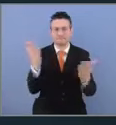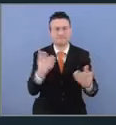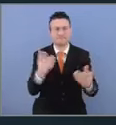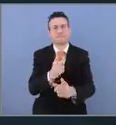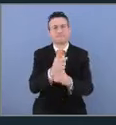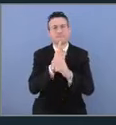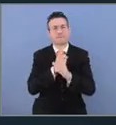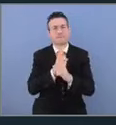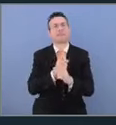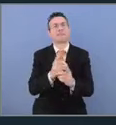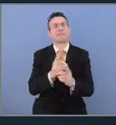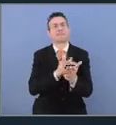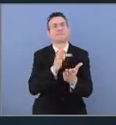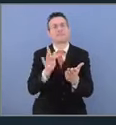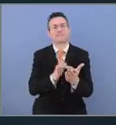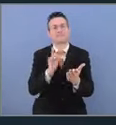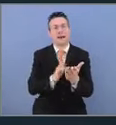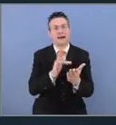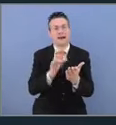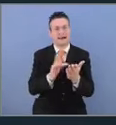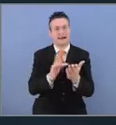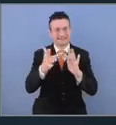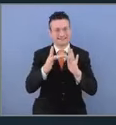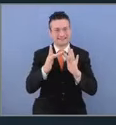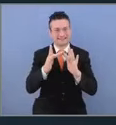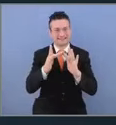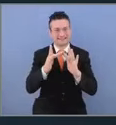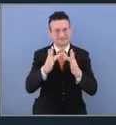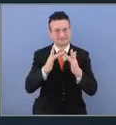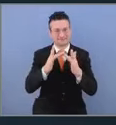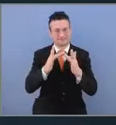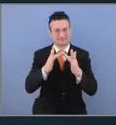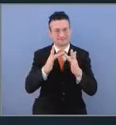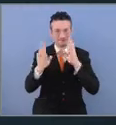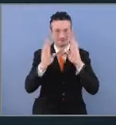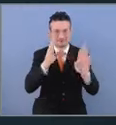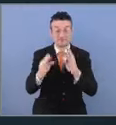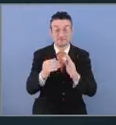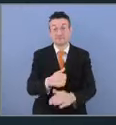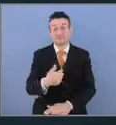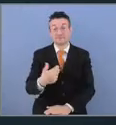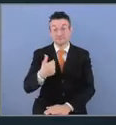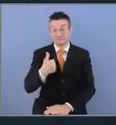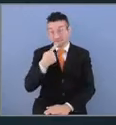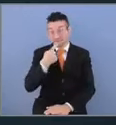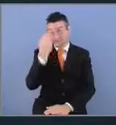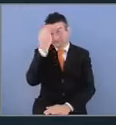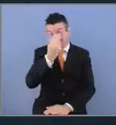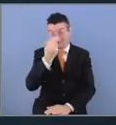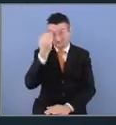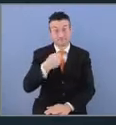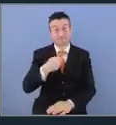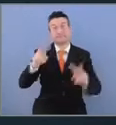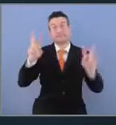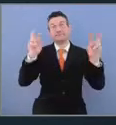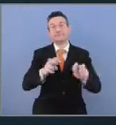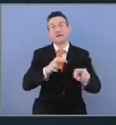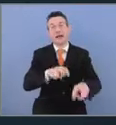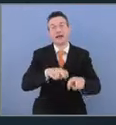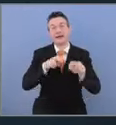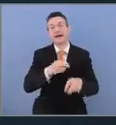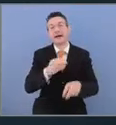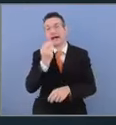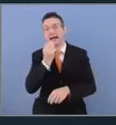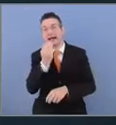social. Io ritengo, e non siamo troppo di parte quando ci troviamo a parlare del tema dell'agricoltura e dell'agroalimentare all'interno di una